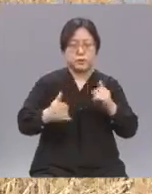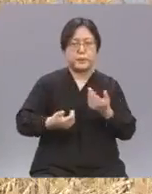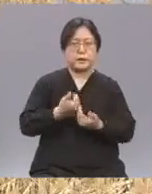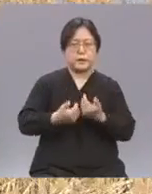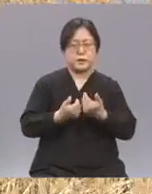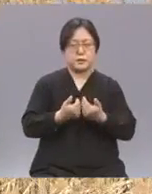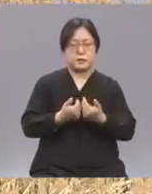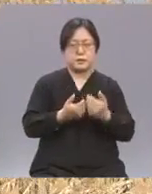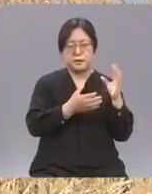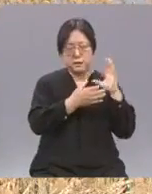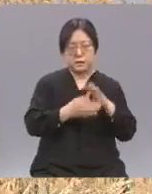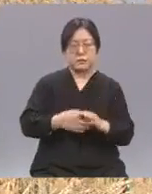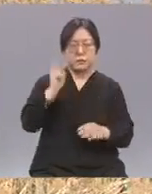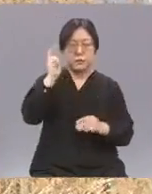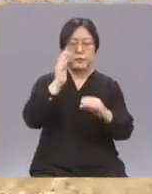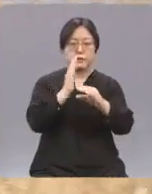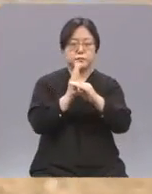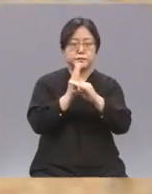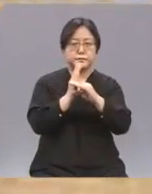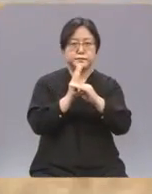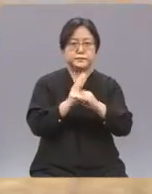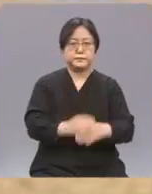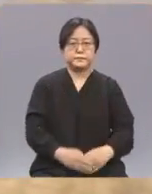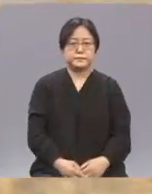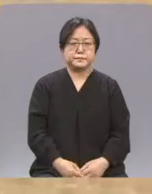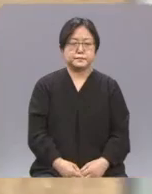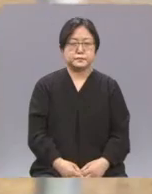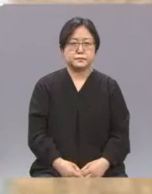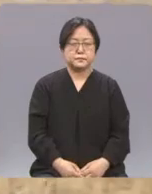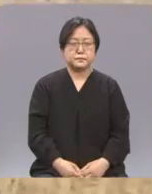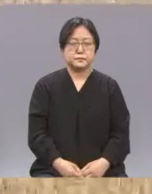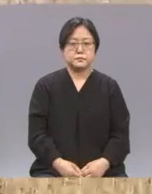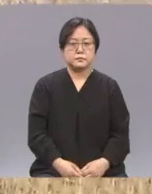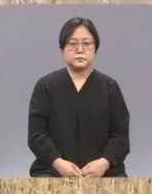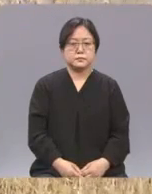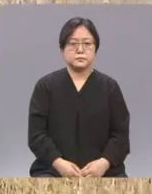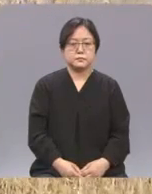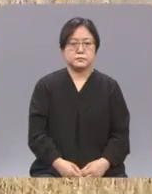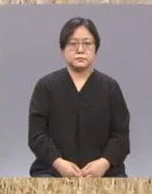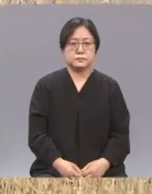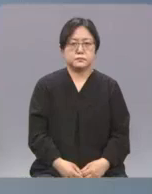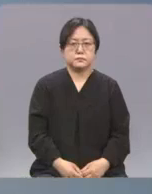갈등이 불가피해 보입니다. KBS 뉴스 정아람입니다.